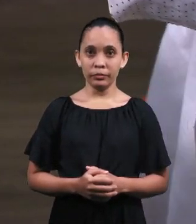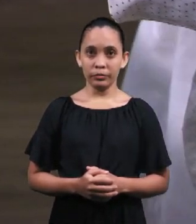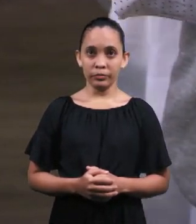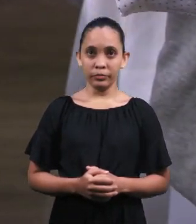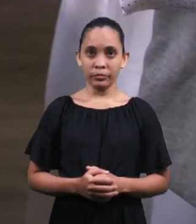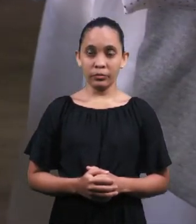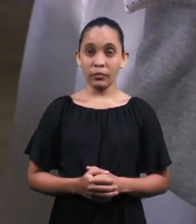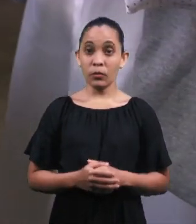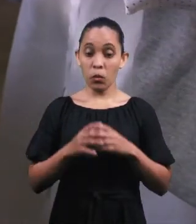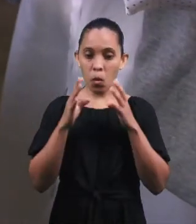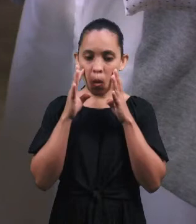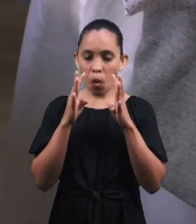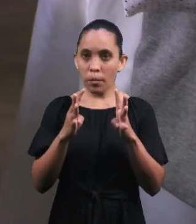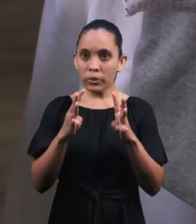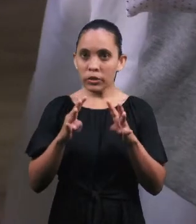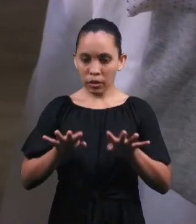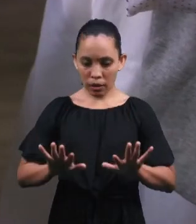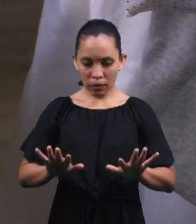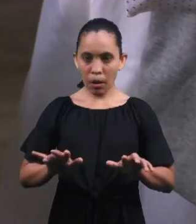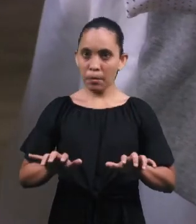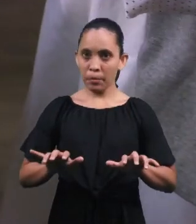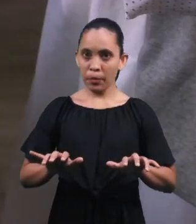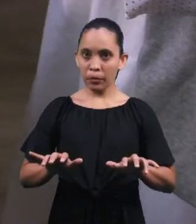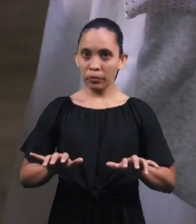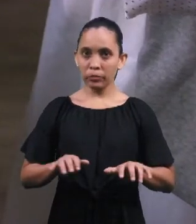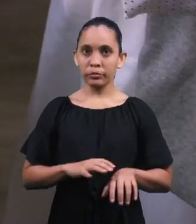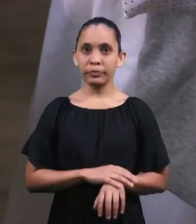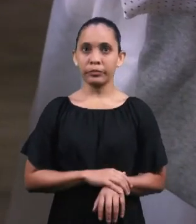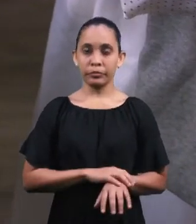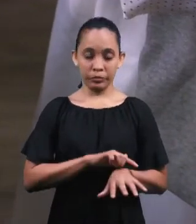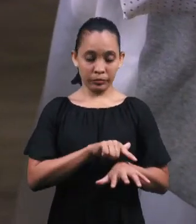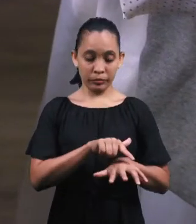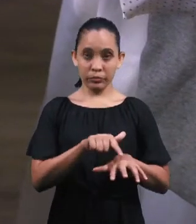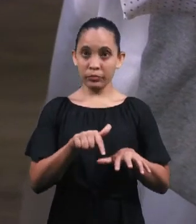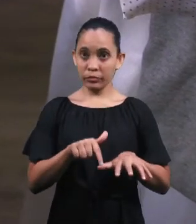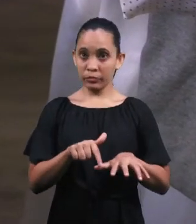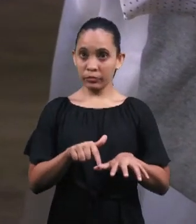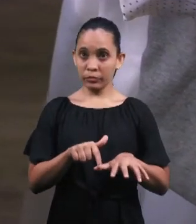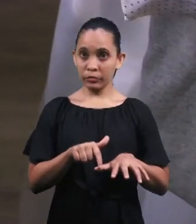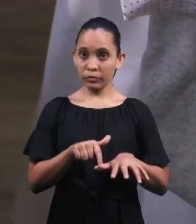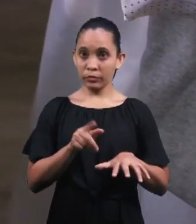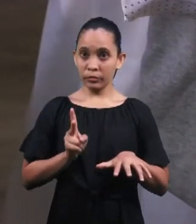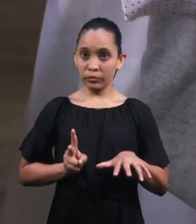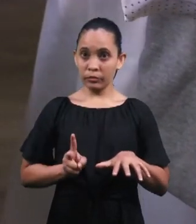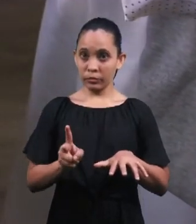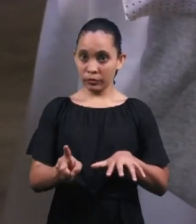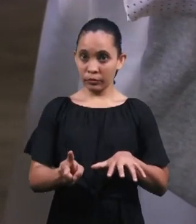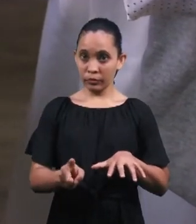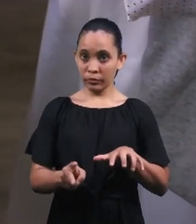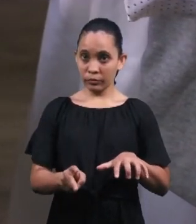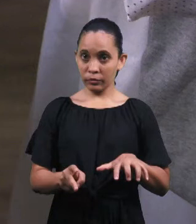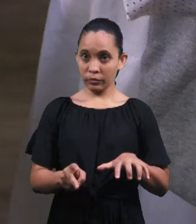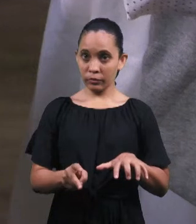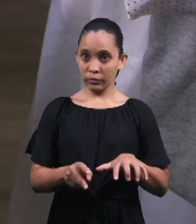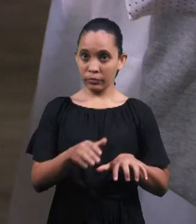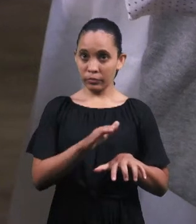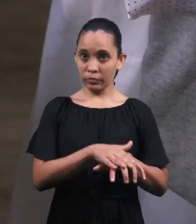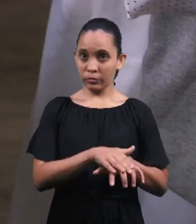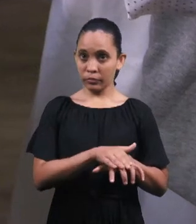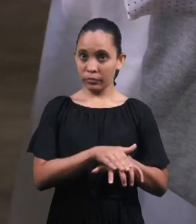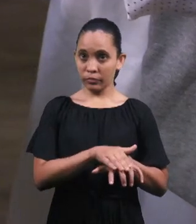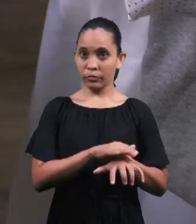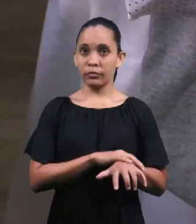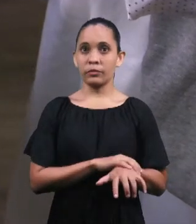Observez ma main. Pendant que je joue une note, le Do, tous les autres doigts sont en contact avec la touche du